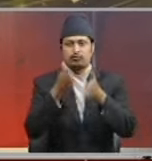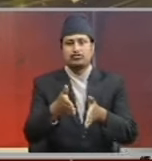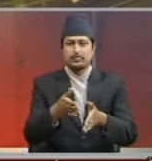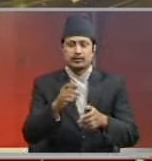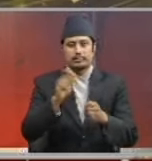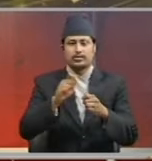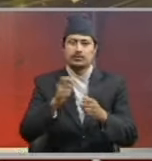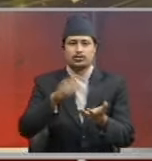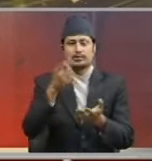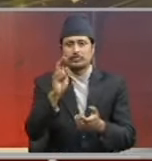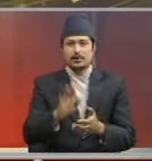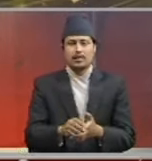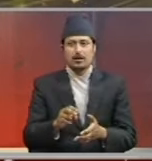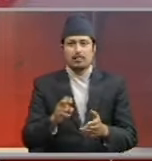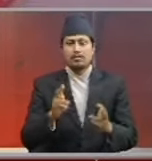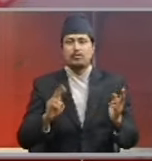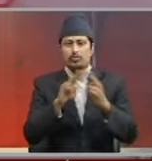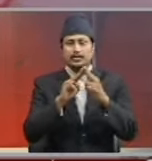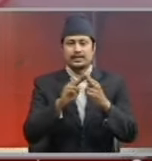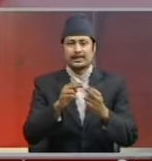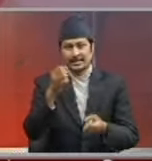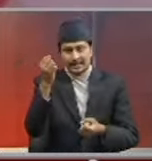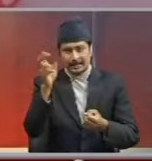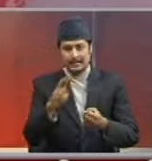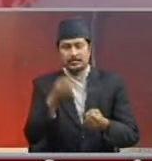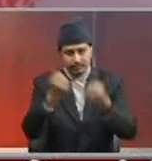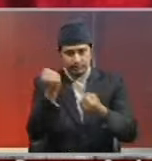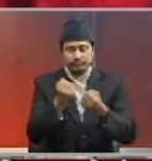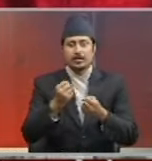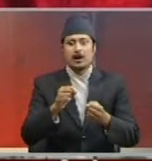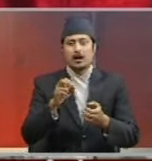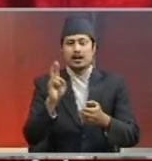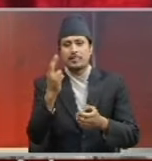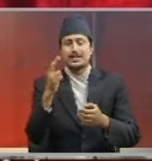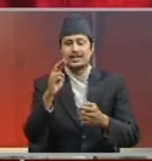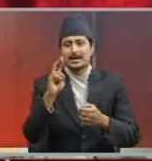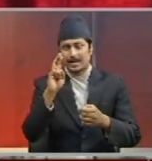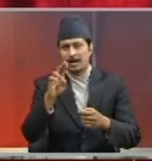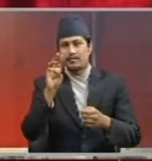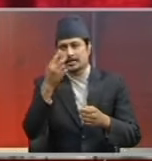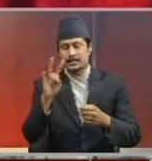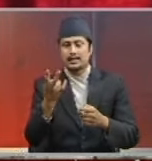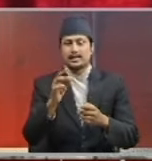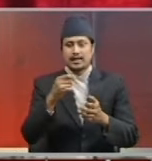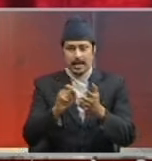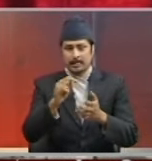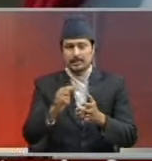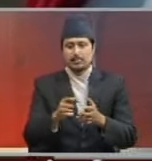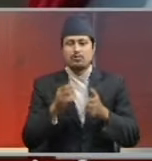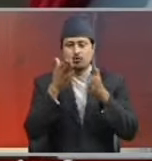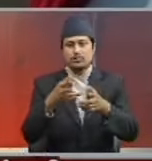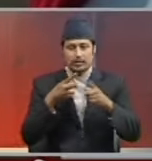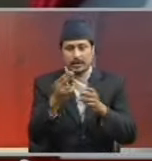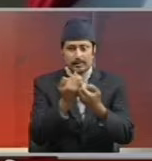सुरु भएको छ। भौतिक पूर्वाधार तथा यातायात मन्त्री रमेश लेखकले कञ्चनपुरमा मंगलबार पुल योजना कार्यालय उद्घाटन